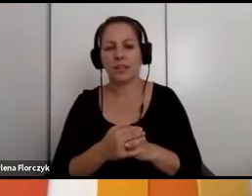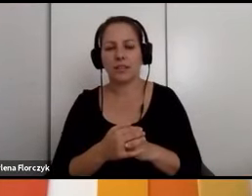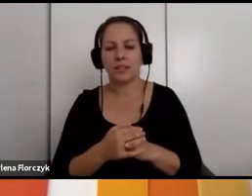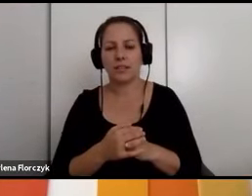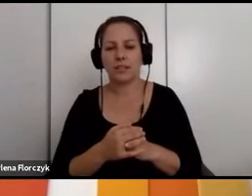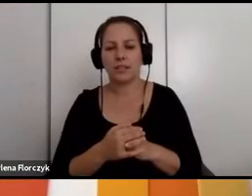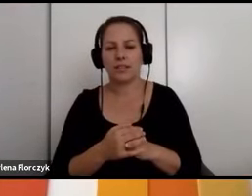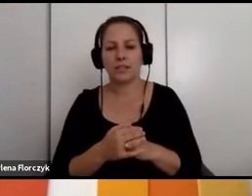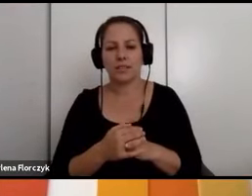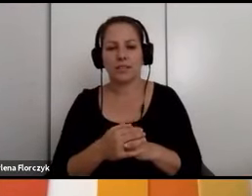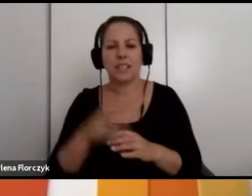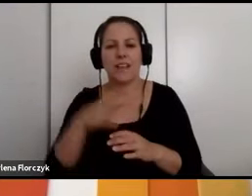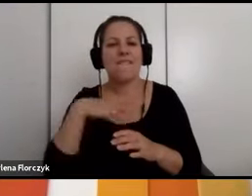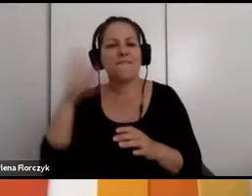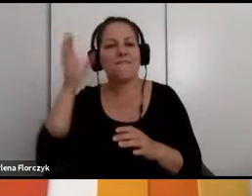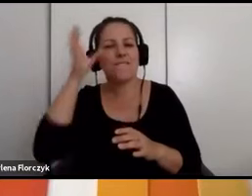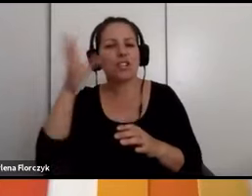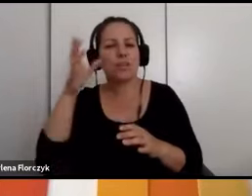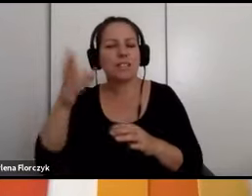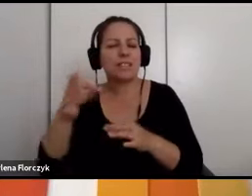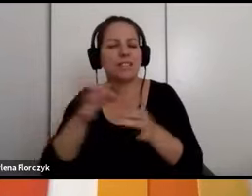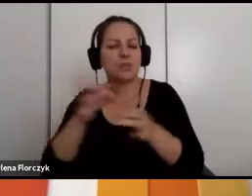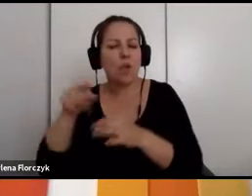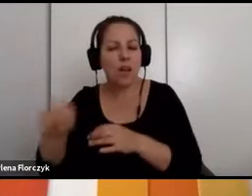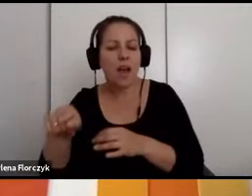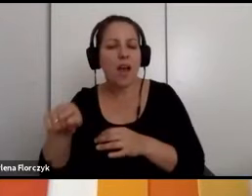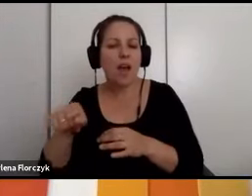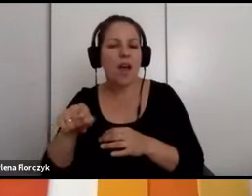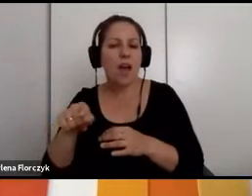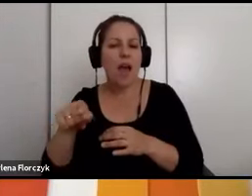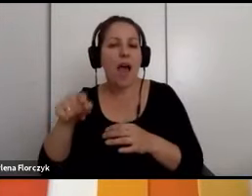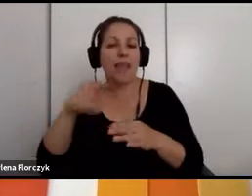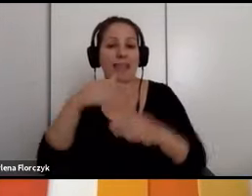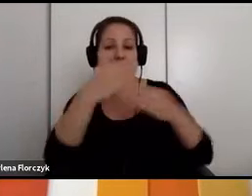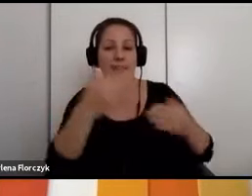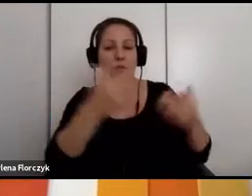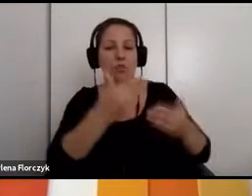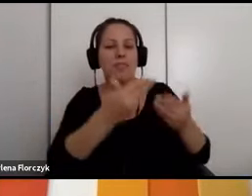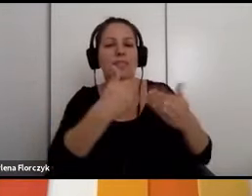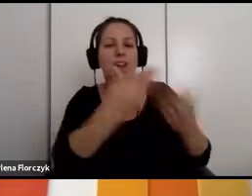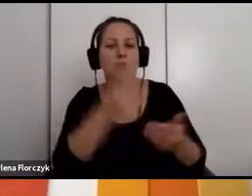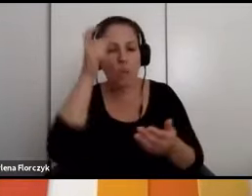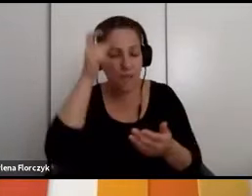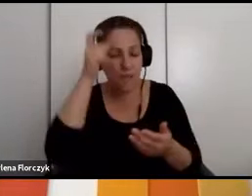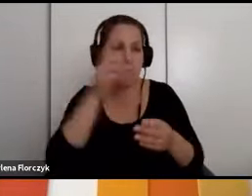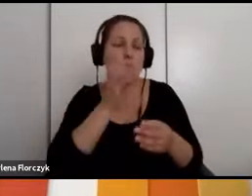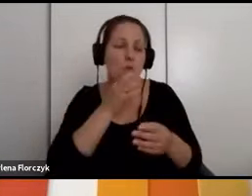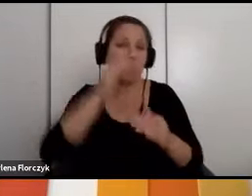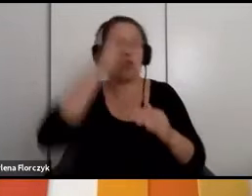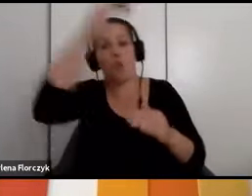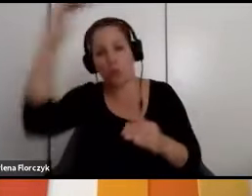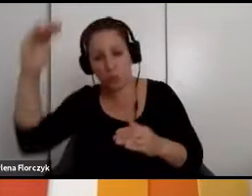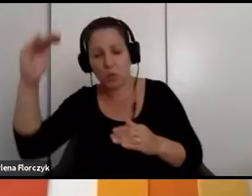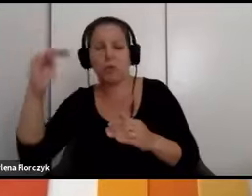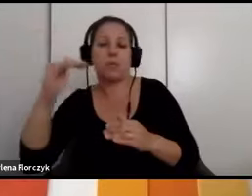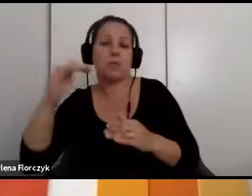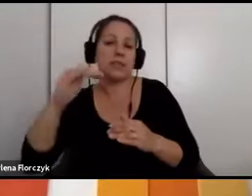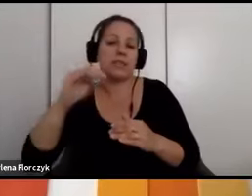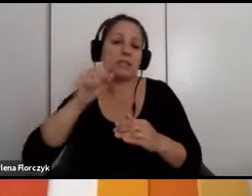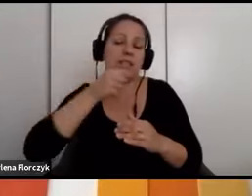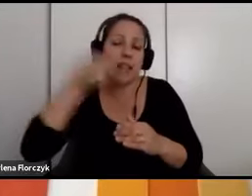historyk teatru z wykształcenia, że teatr może dać młodemu człowiekowi, zresztą też dorosłemu i dojrzałemu i